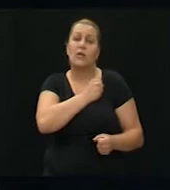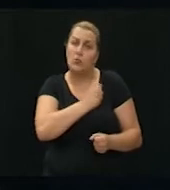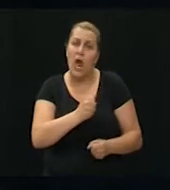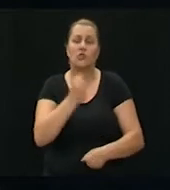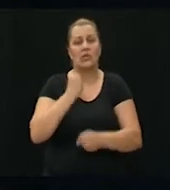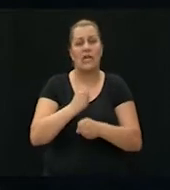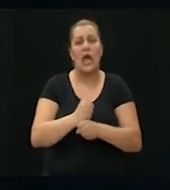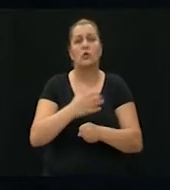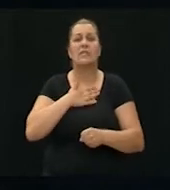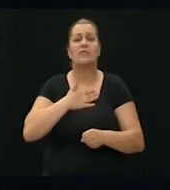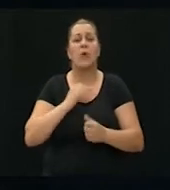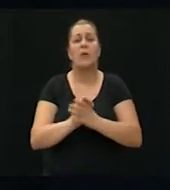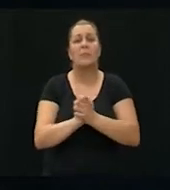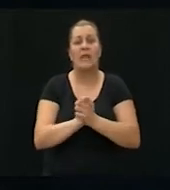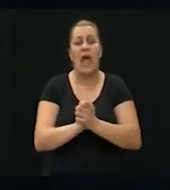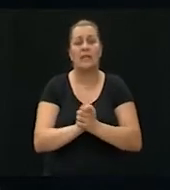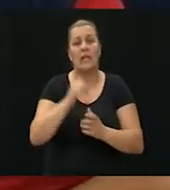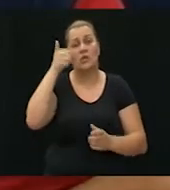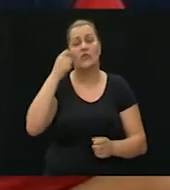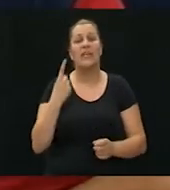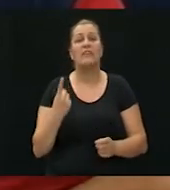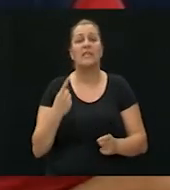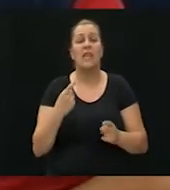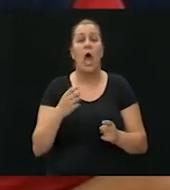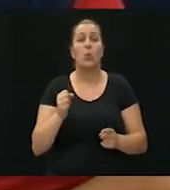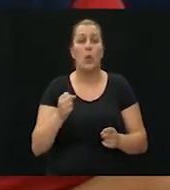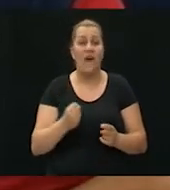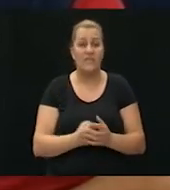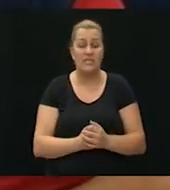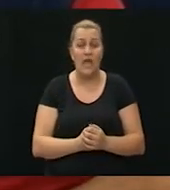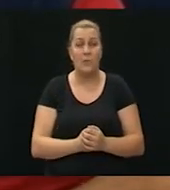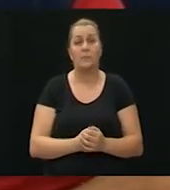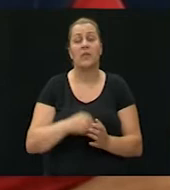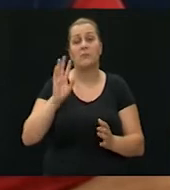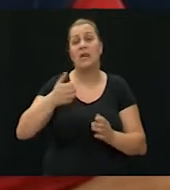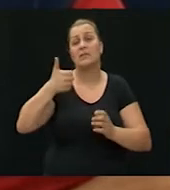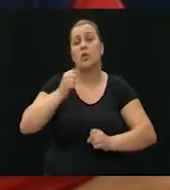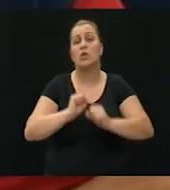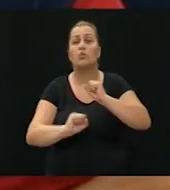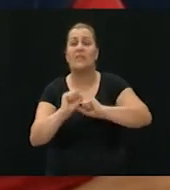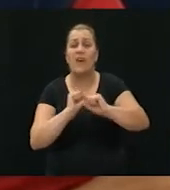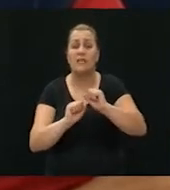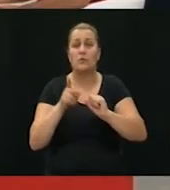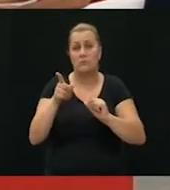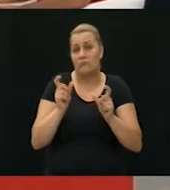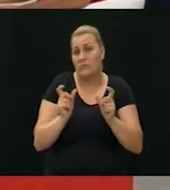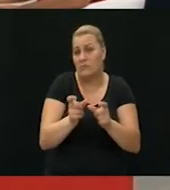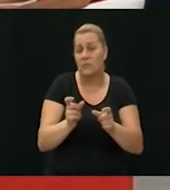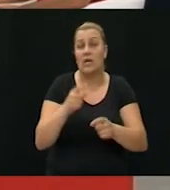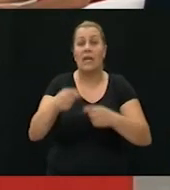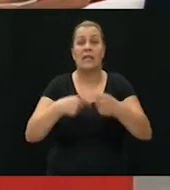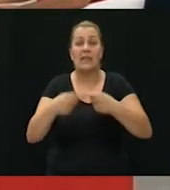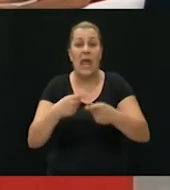junački odradio sa svojim prijateljom Ivicom Kukavicom, gdje smo imali jednu diverziju na njihove tenkove,